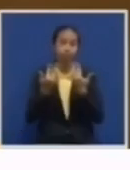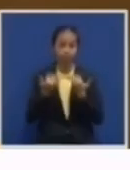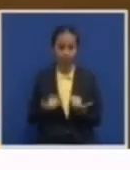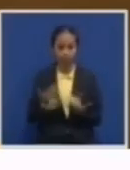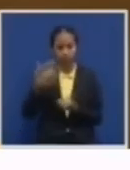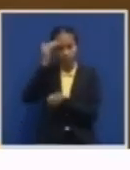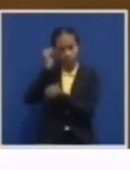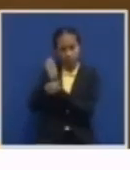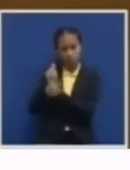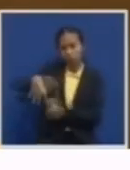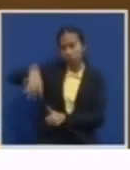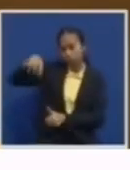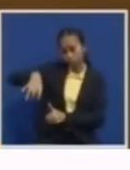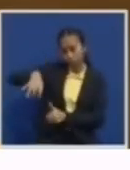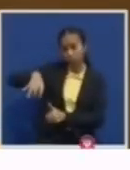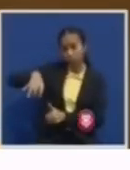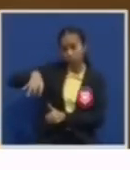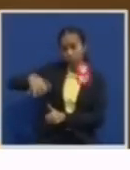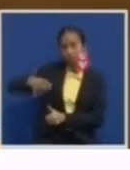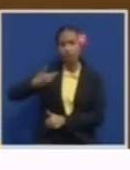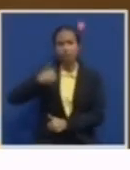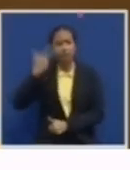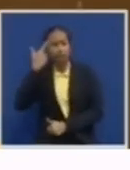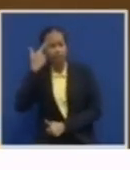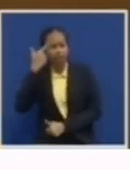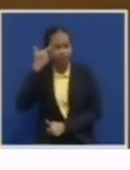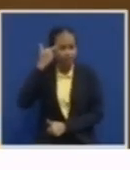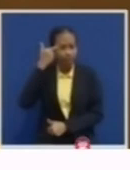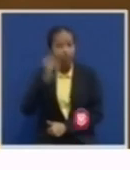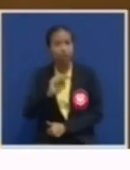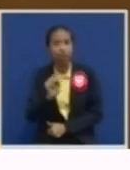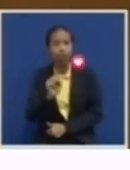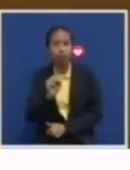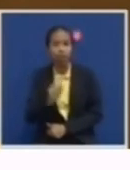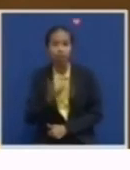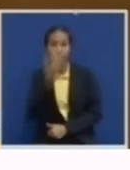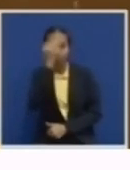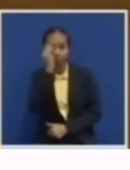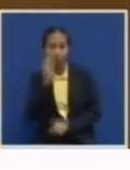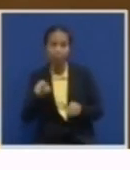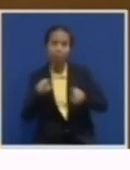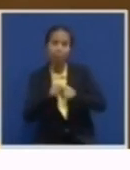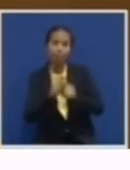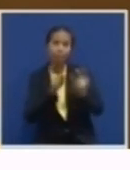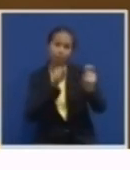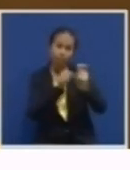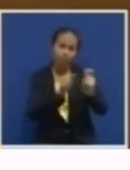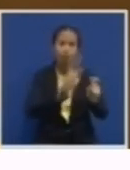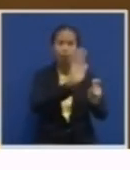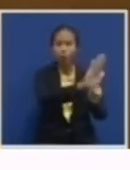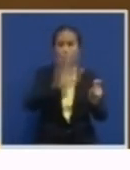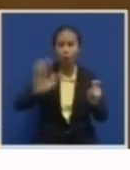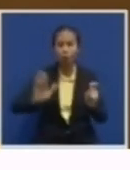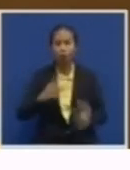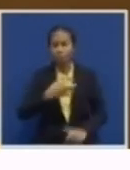มก็ได้ตอบกระทู้ดังกล่าวแล้วก็อธิบายว่าปัจจุบันมีเครื่องบิน3ลำที่มีสภาพเก่า 20-30 กว่าปีแ